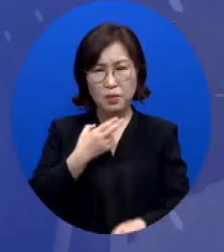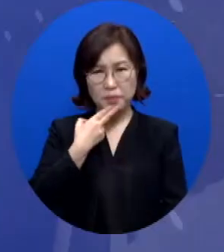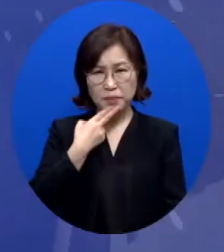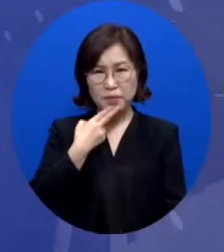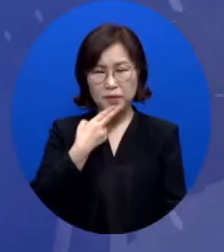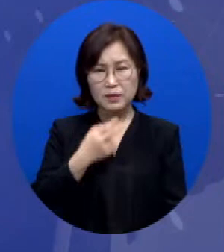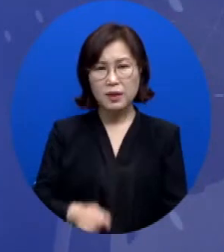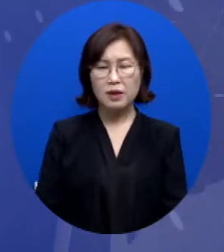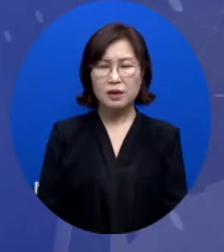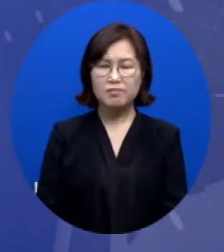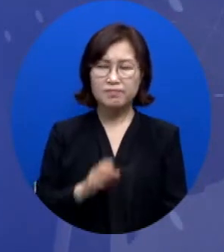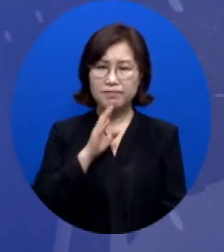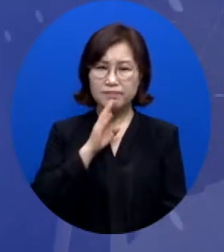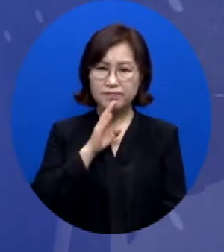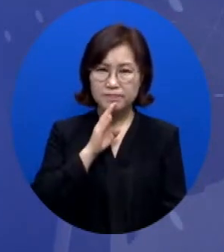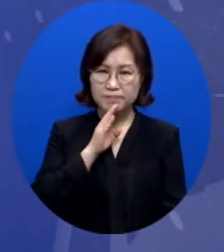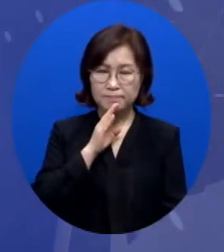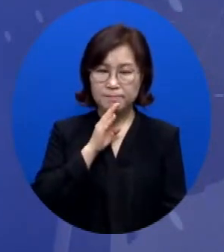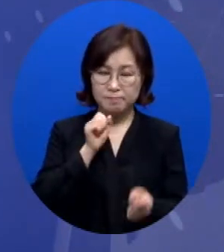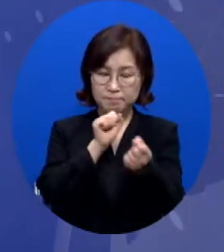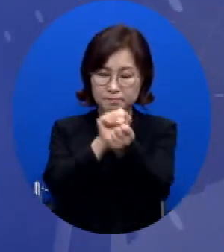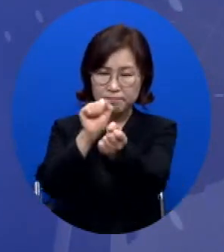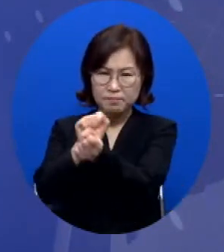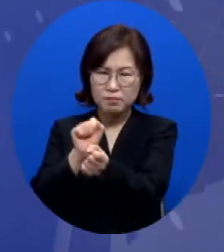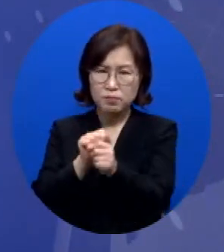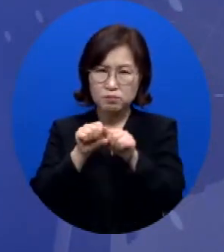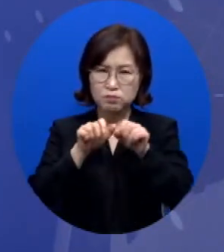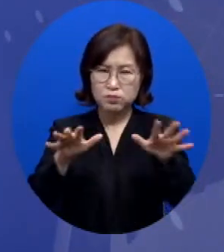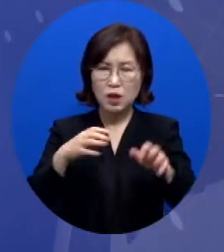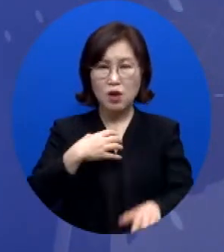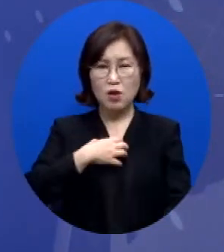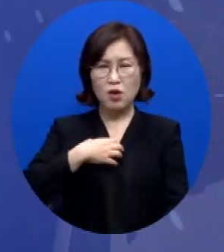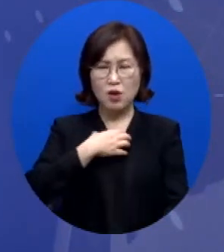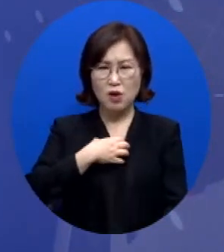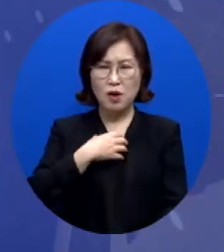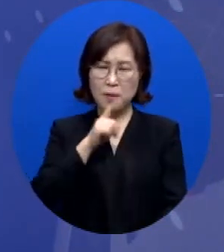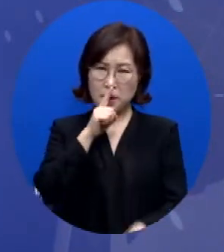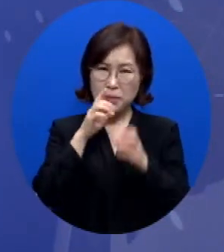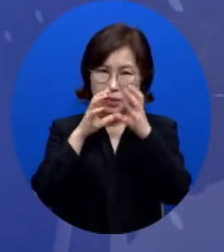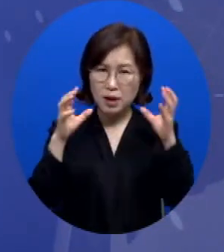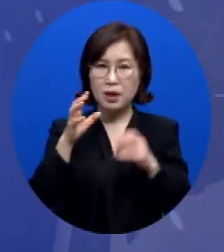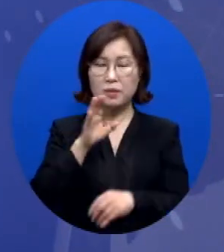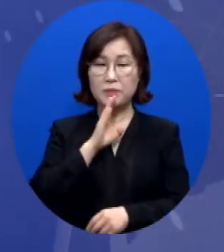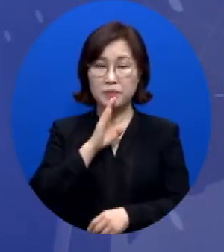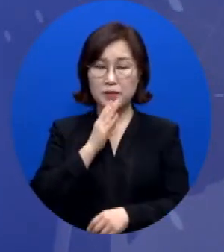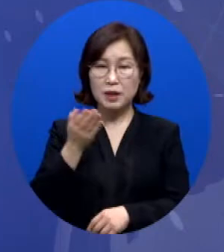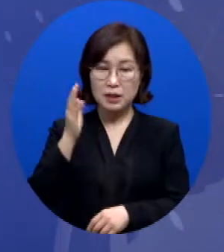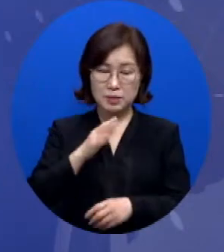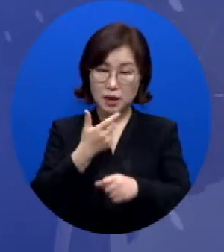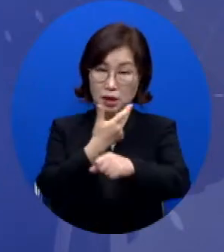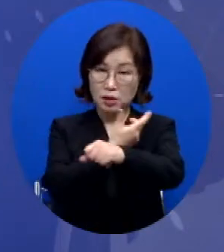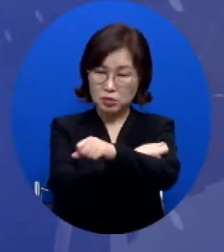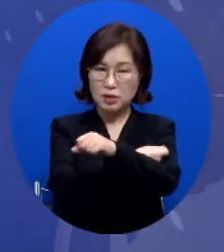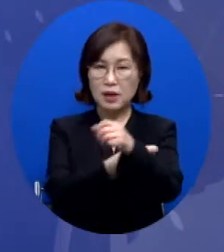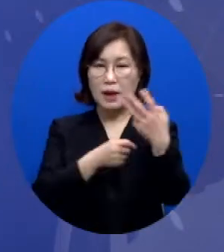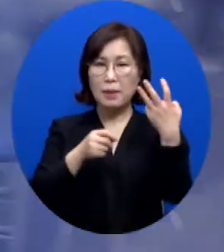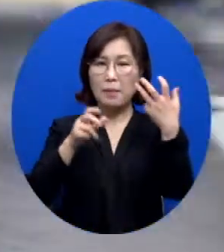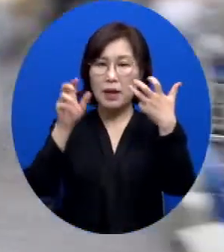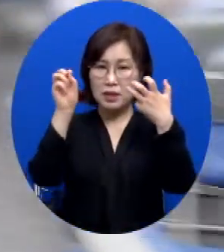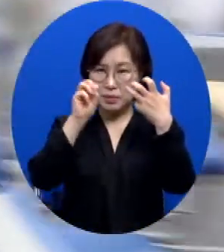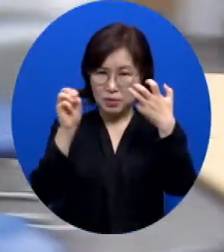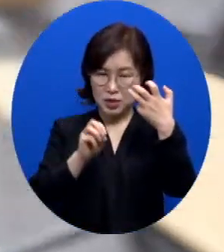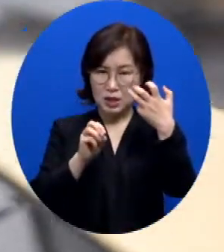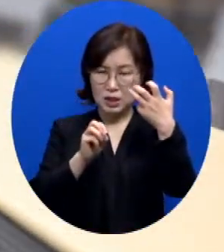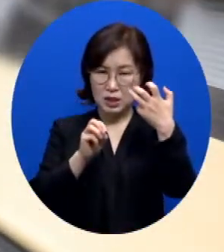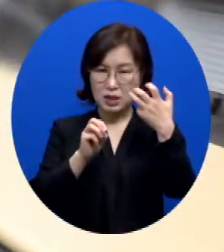그렇습니다. 확진자가 급격히 늘어날까 하는 우려의 목소리도 높은데요. 접종 완료율이 80%에